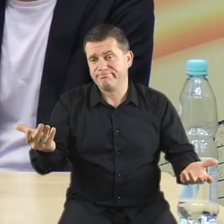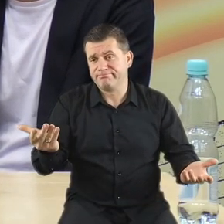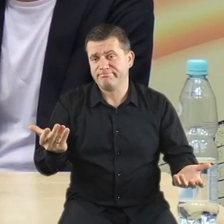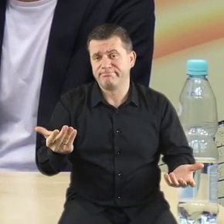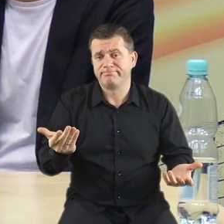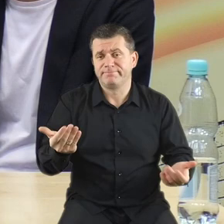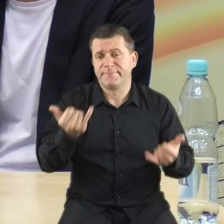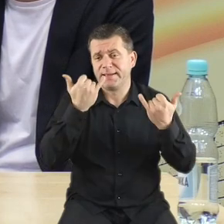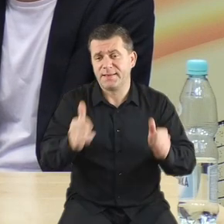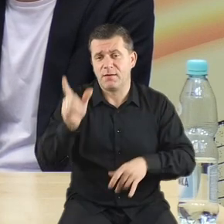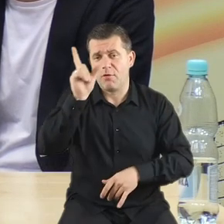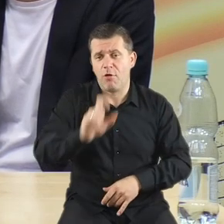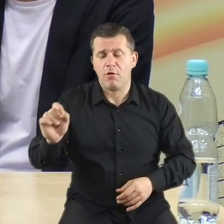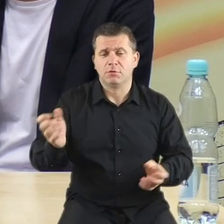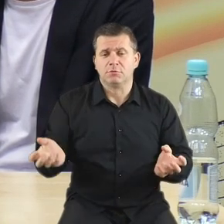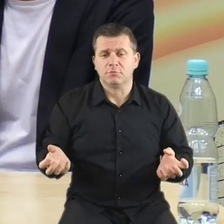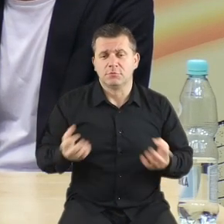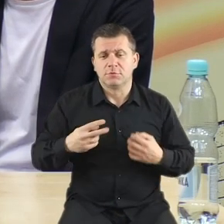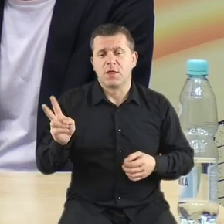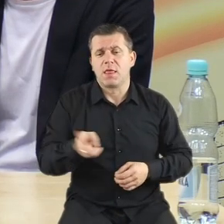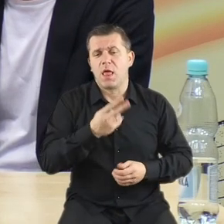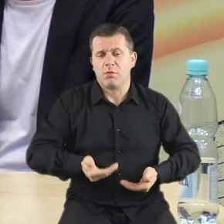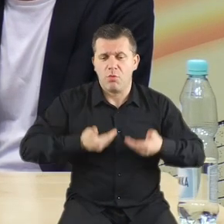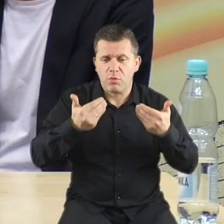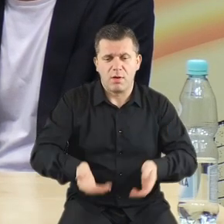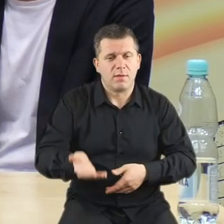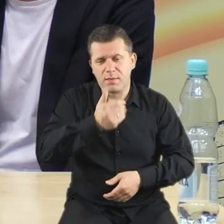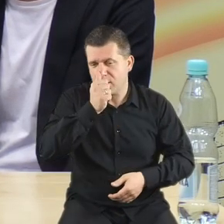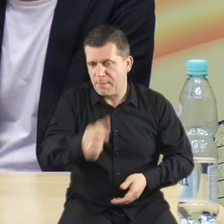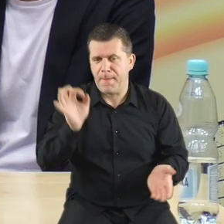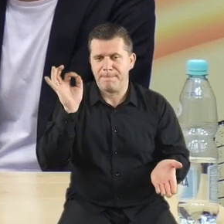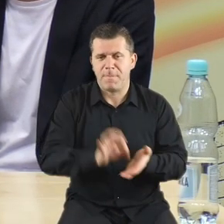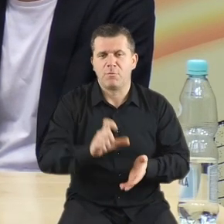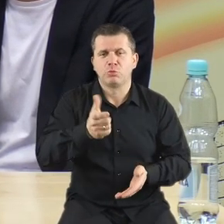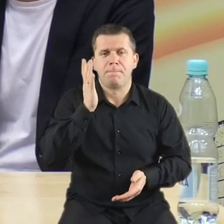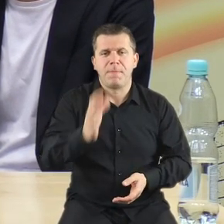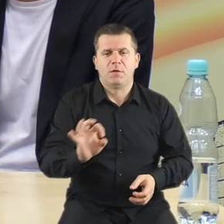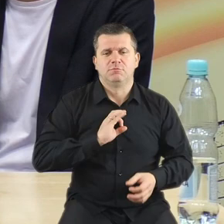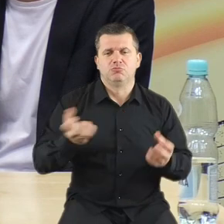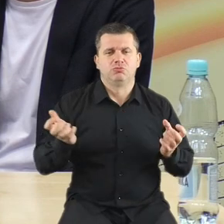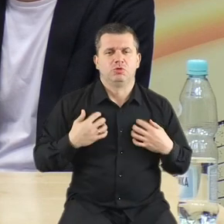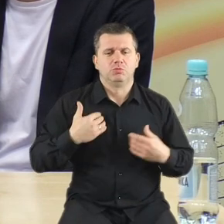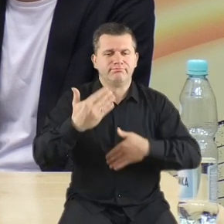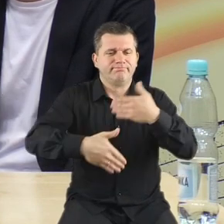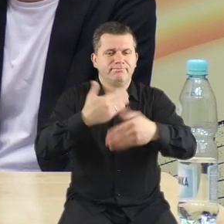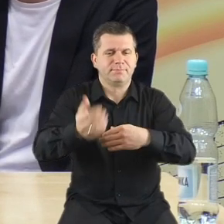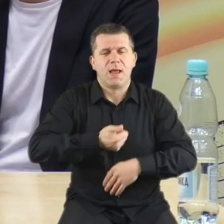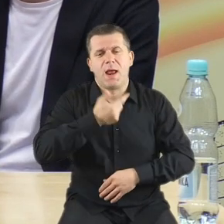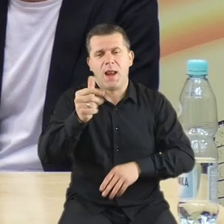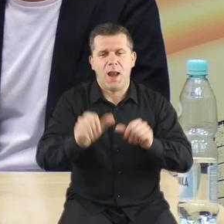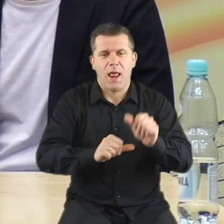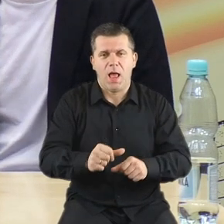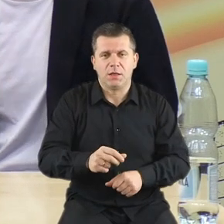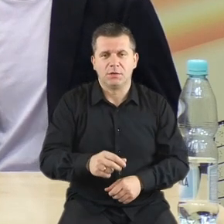powiem, inaczej, tak, kiedy się urodzi i nigdy nie możemy być pewni tego, co nas spotka właśnie za lat kilka, że to życie nie,